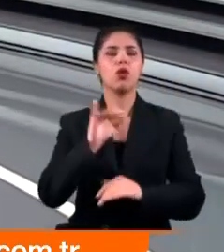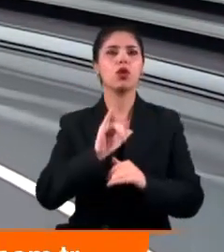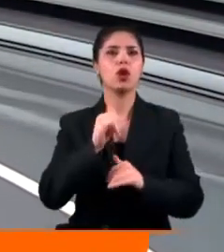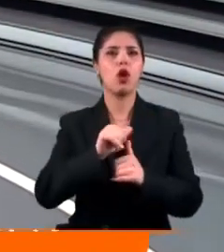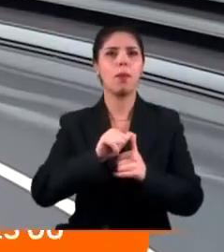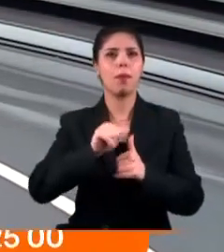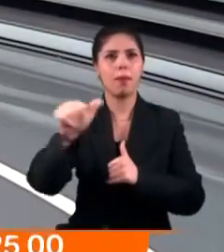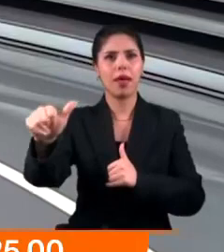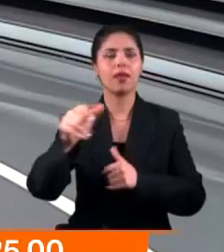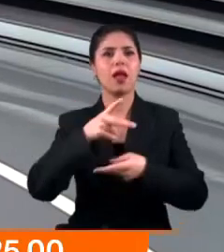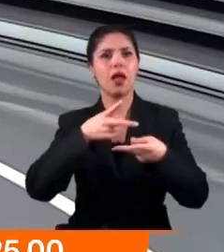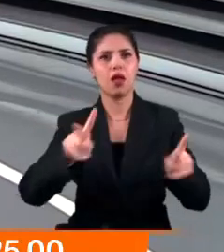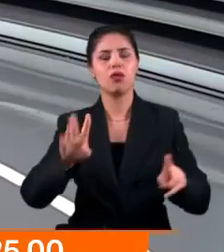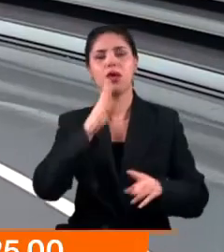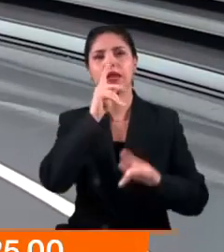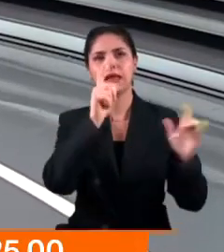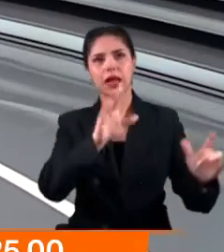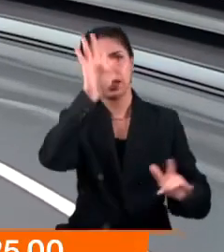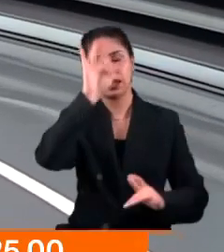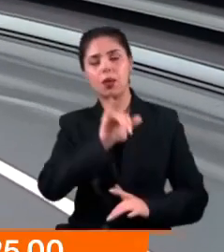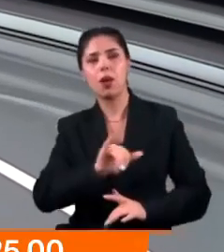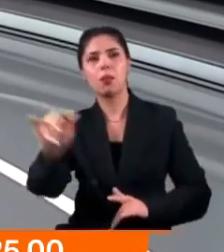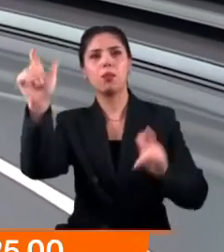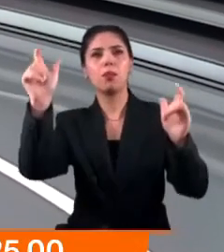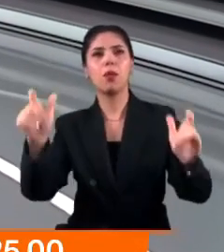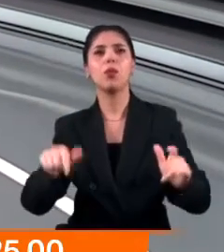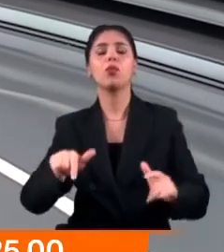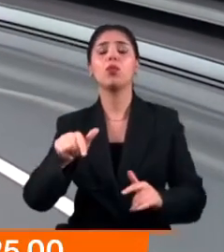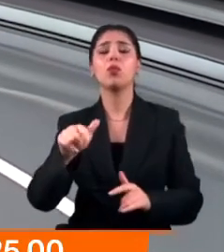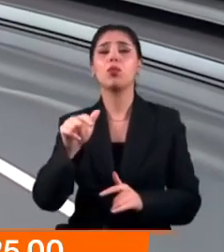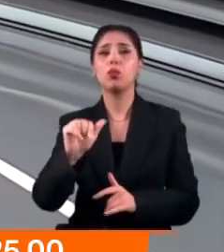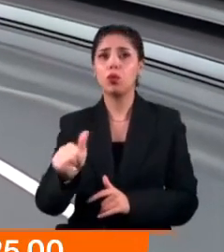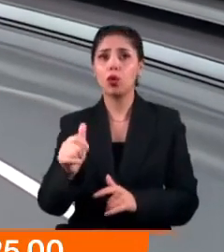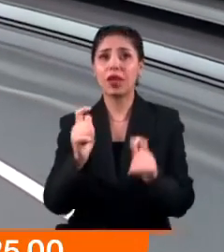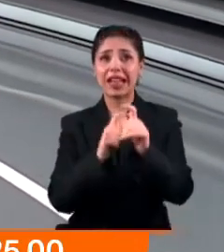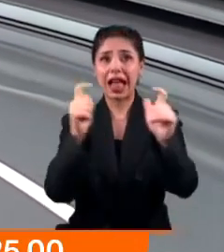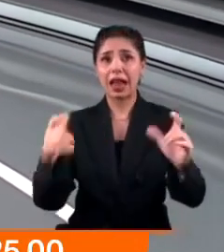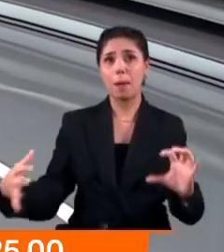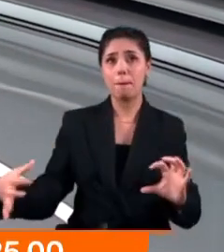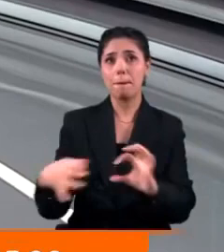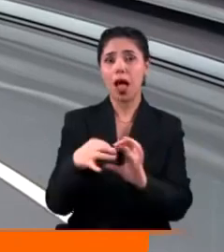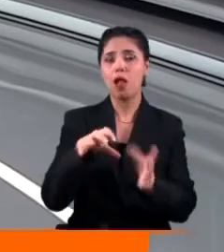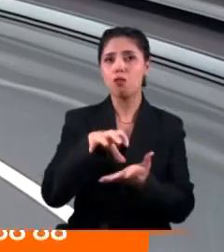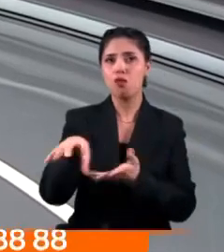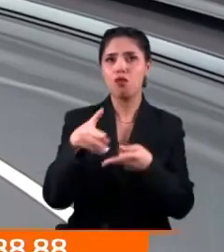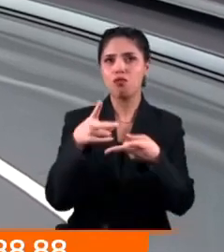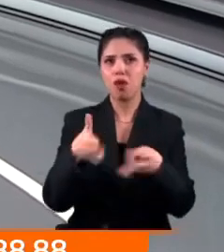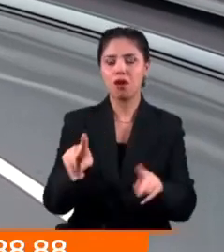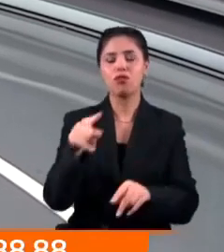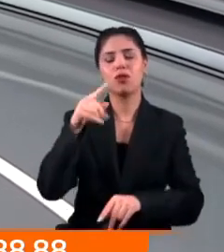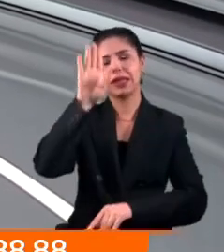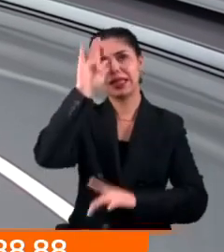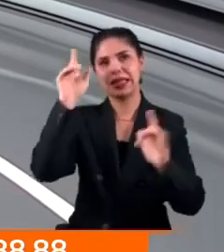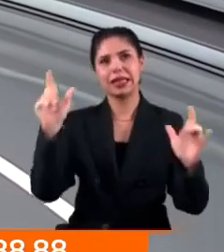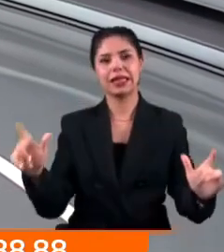kısmı açılan Kağıthane İstanbul Yeni Havalimanı metrosunun bugün Gayrettepe'ye bağlayan kısmı tamamlandı ve açıldı. Bu defa İstanbul